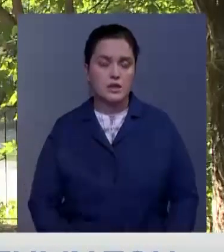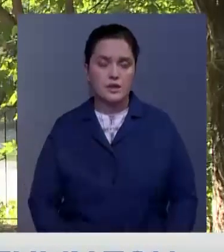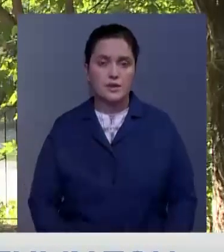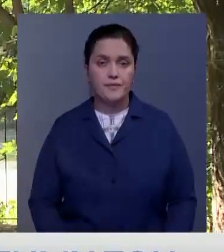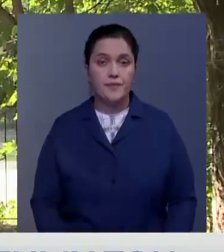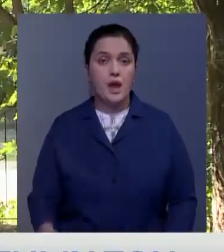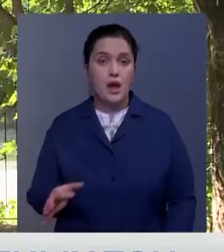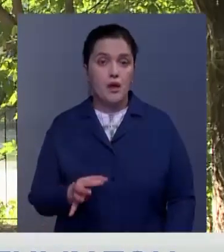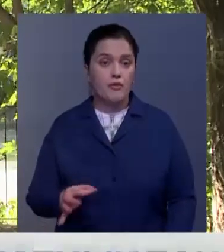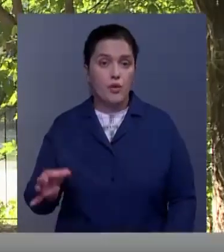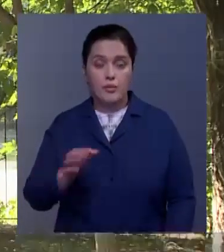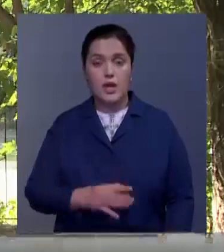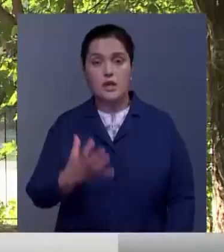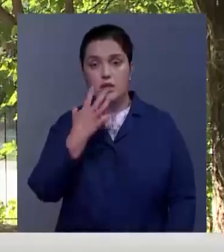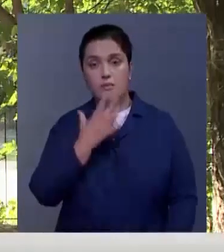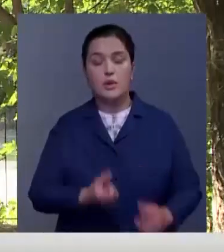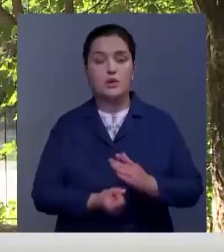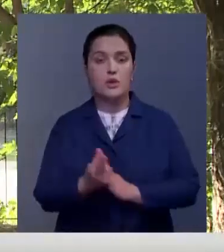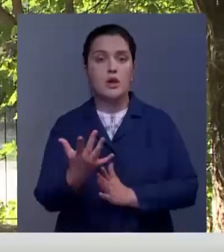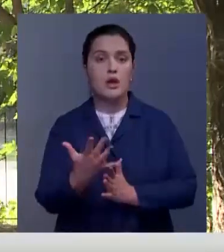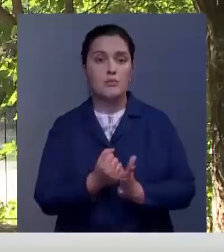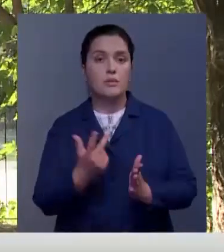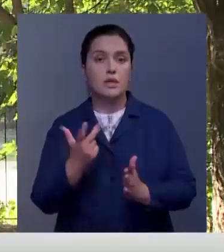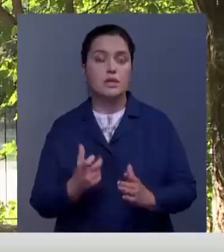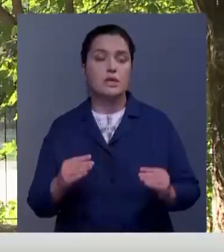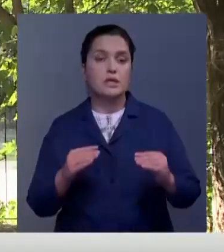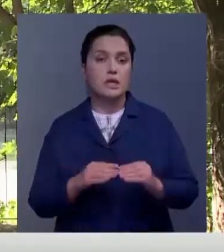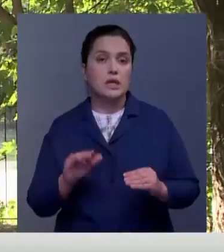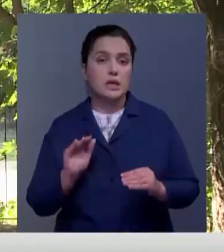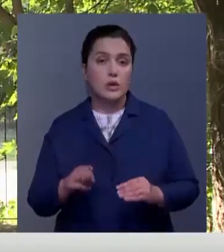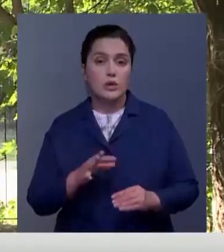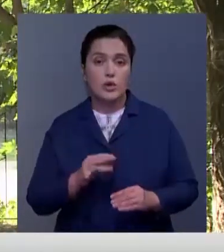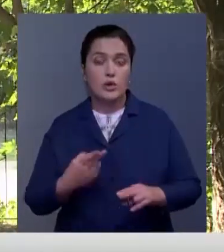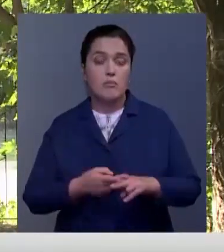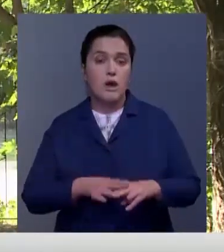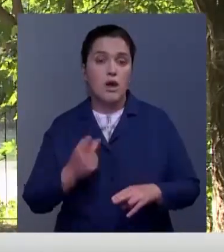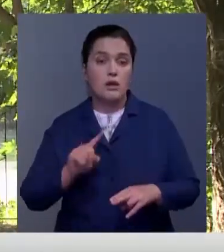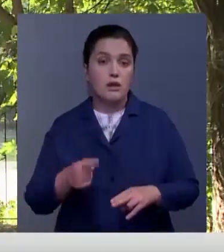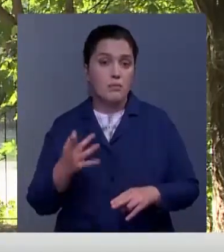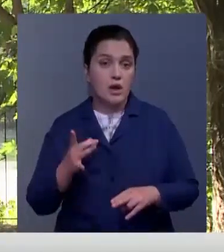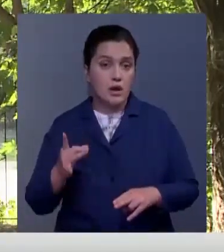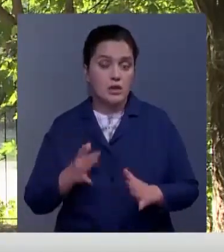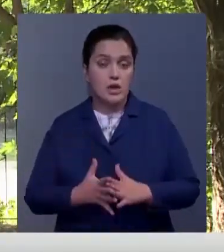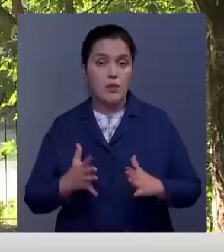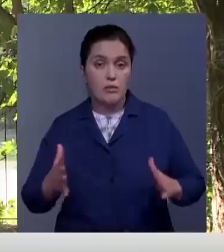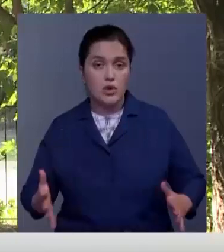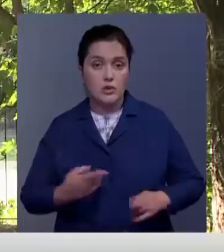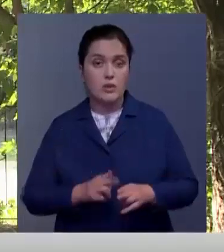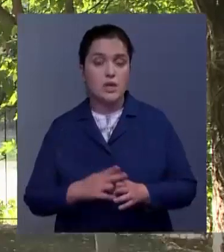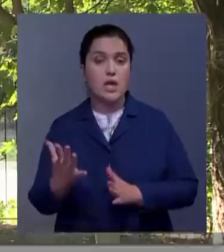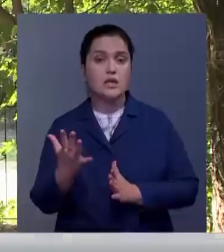на теплоисточниках ТЭЦ накоплено 310 тысяч тонн, что в 1,5 раза больше необходимого эксплуатационного